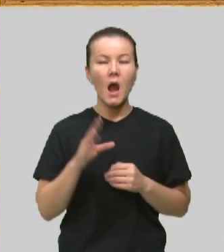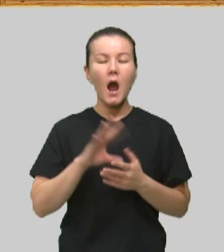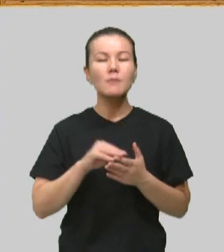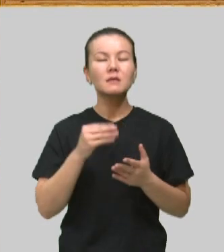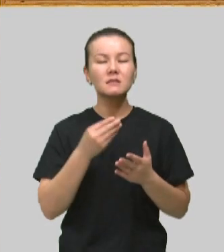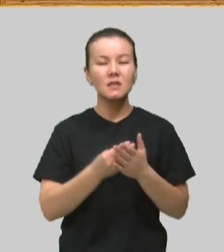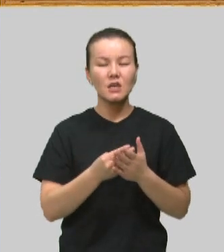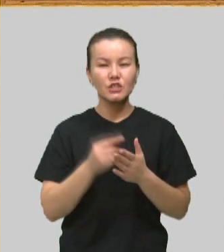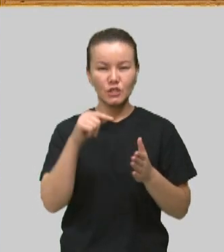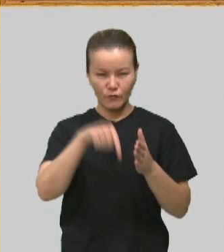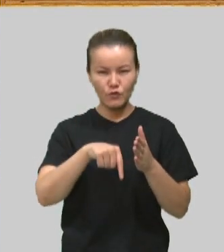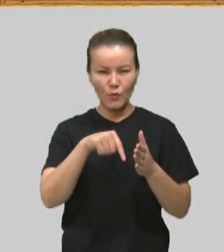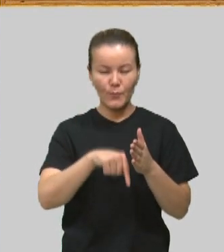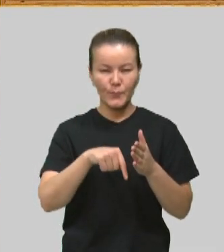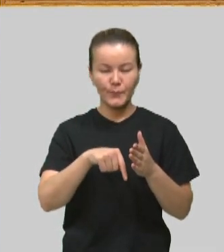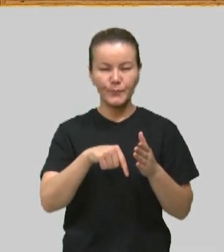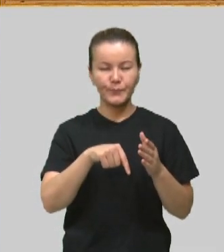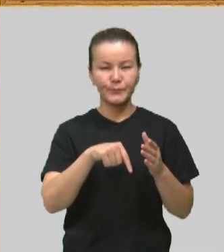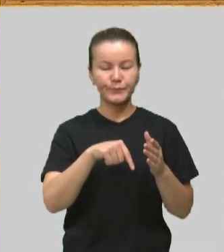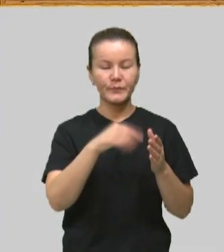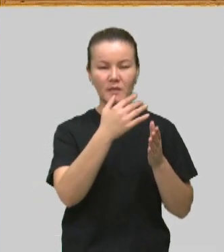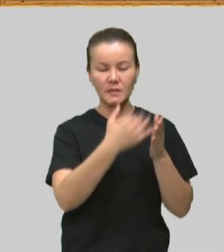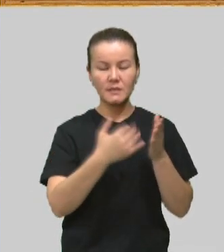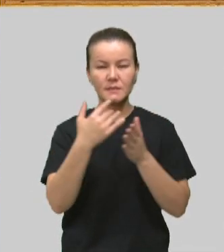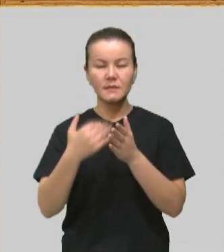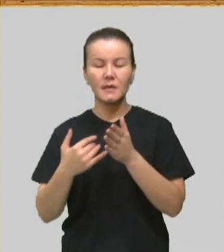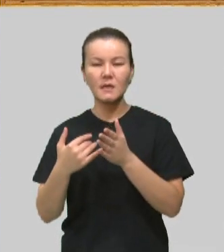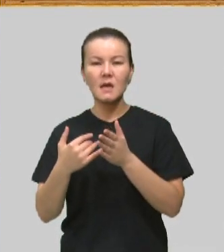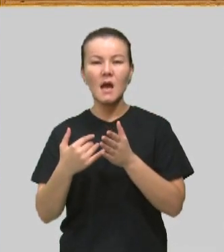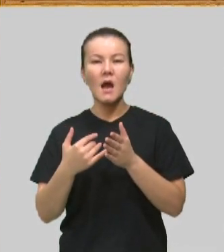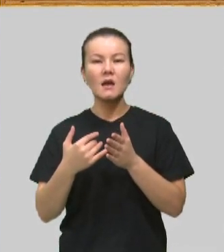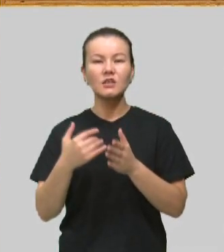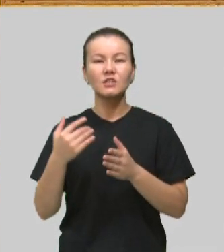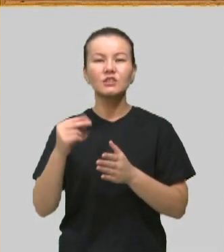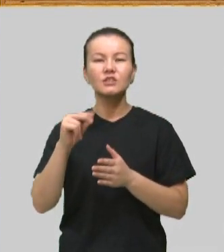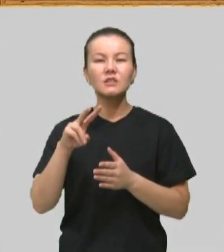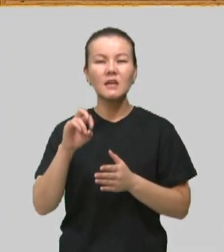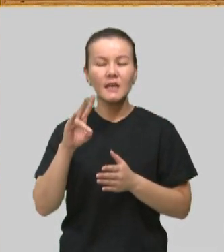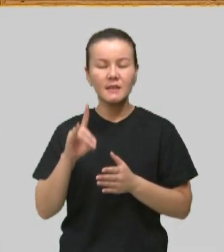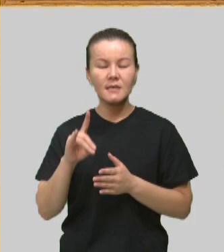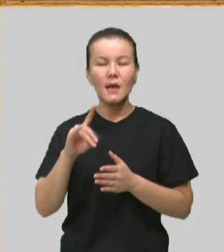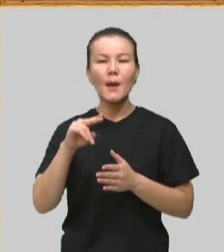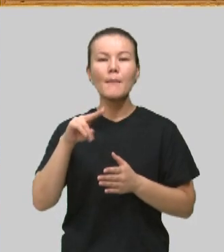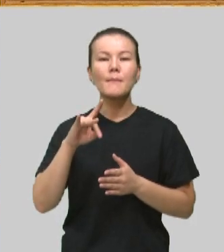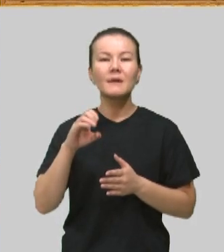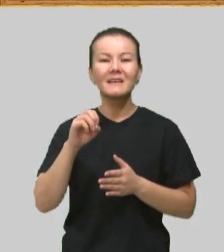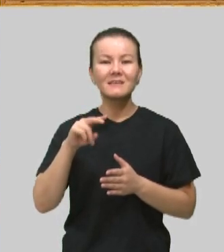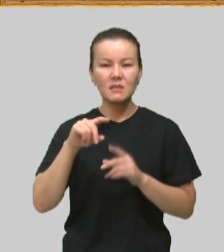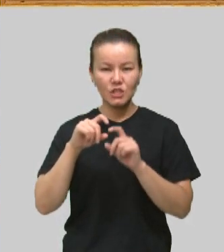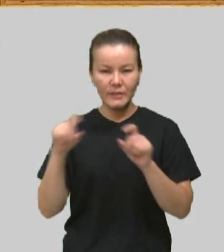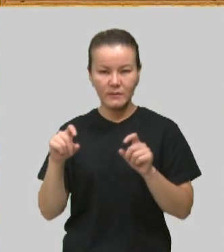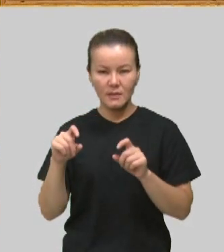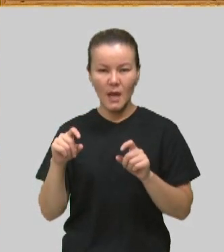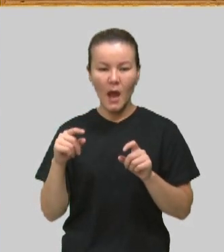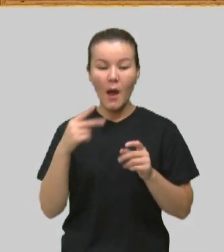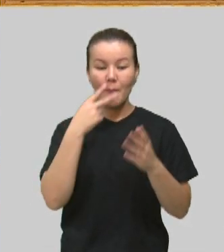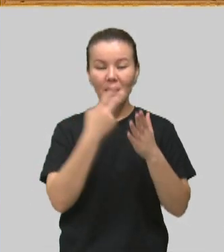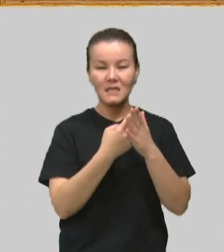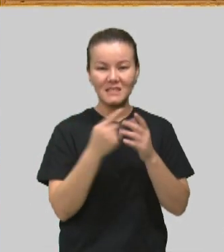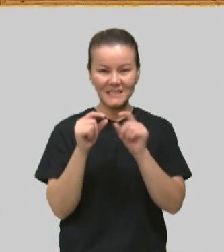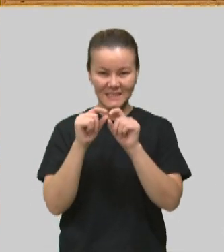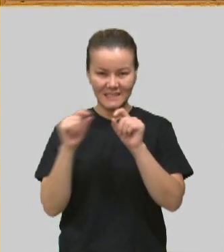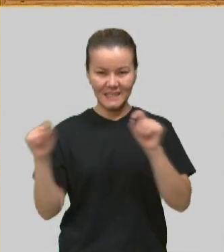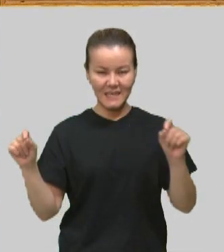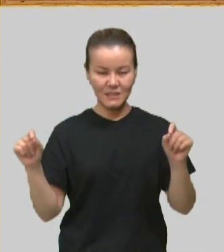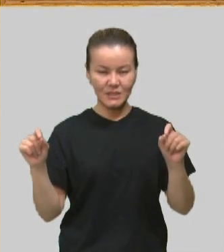Обозначьте в нем члены предложения. Покажите стрелочками